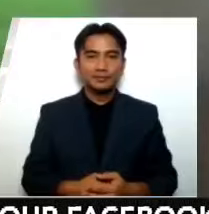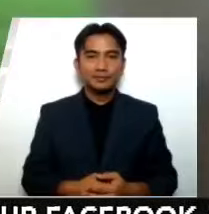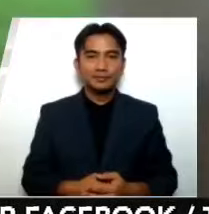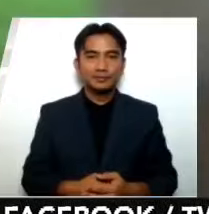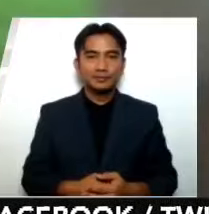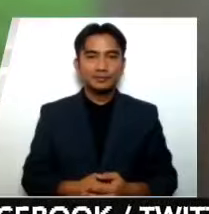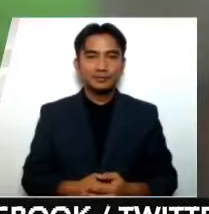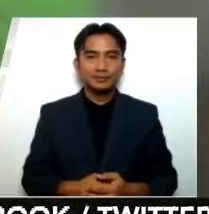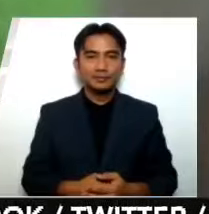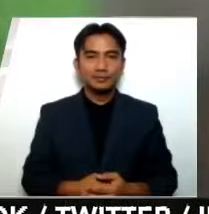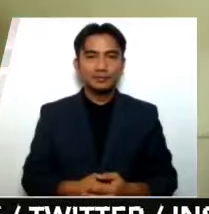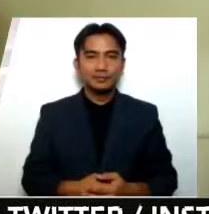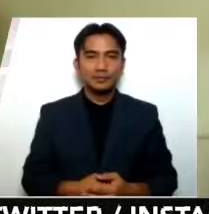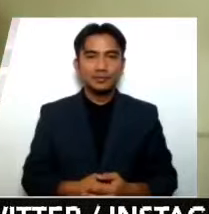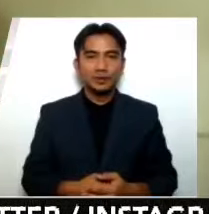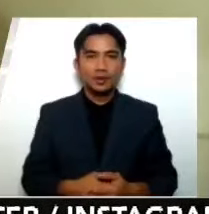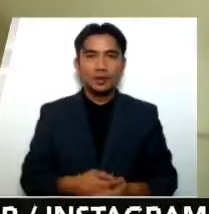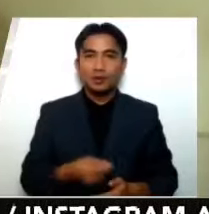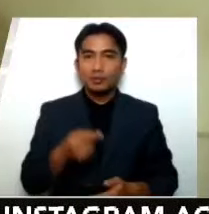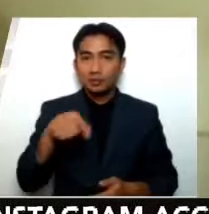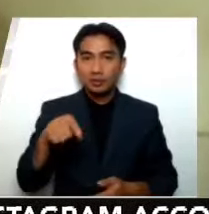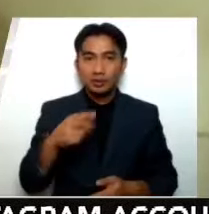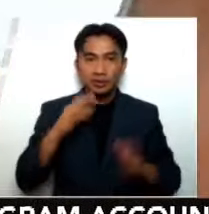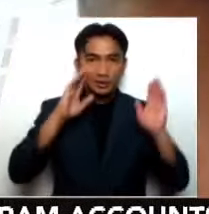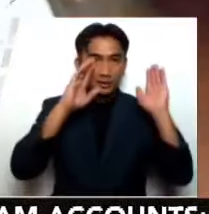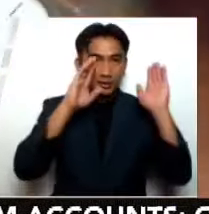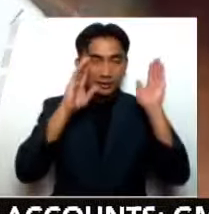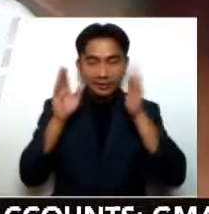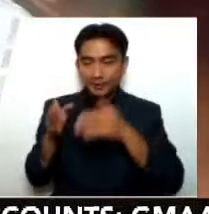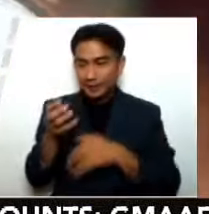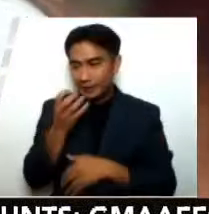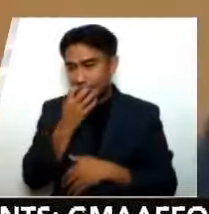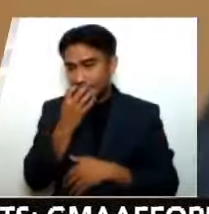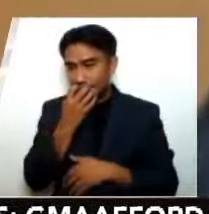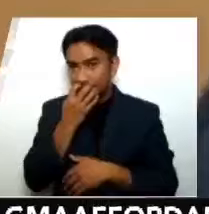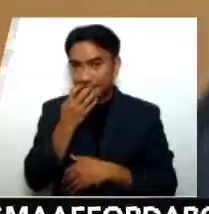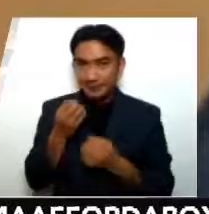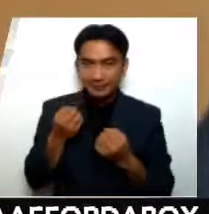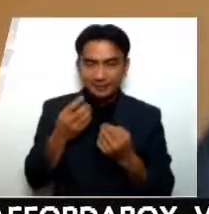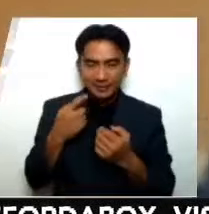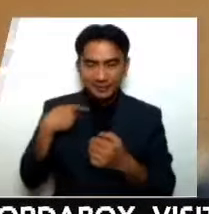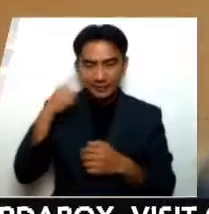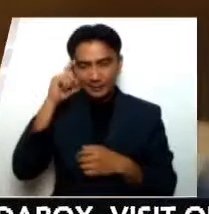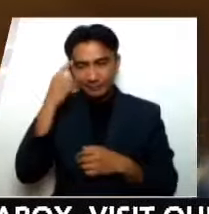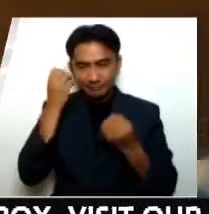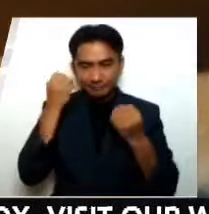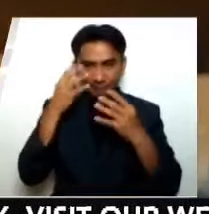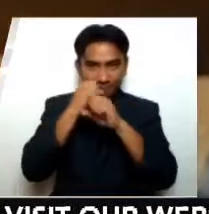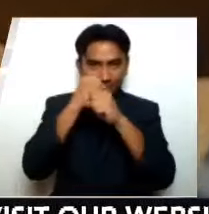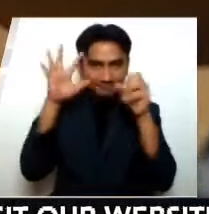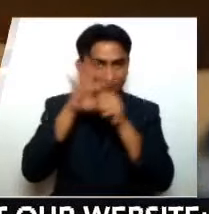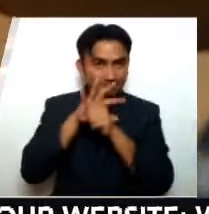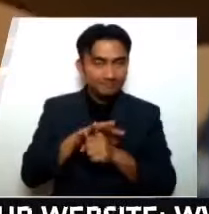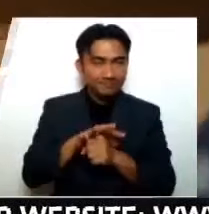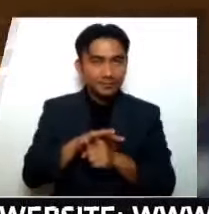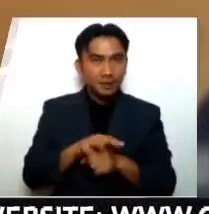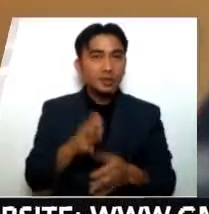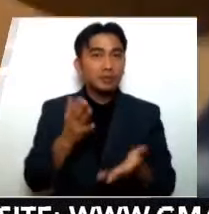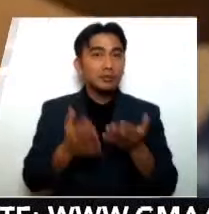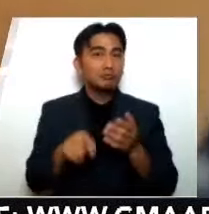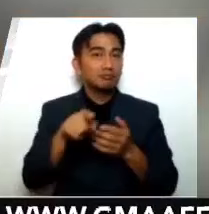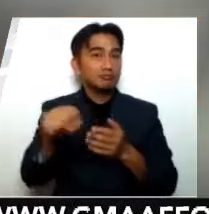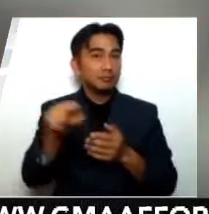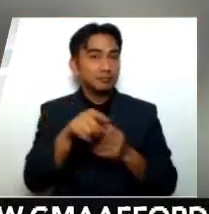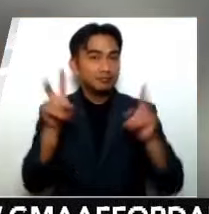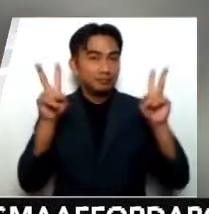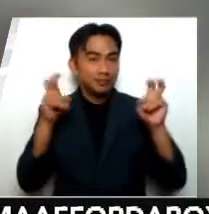Sa pagkain ba ang baling mo tuwing maraming iniisip o stressed? Baka emotional o stress eating na